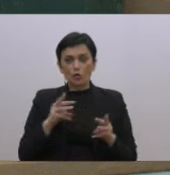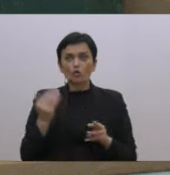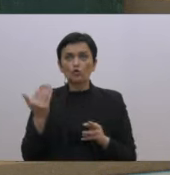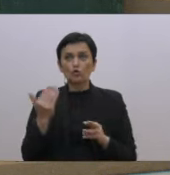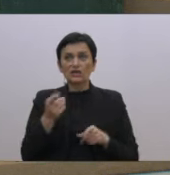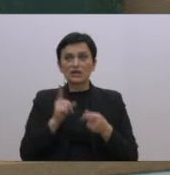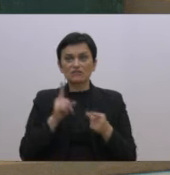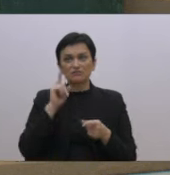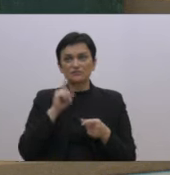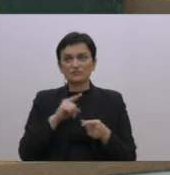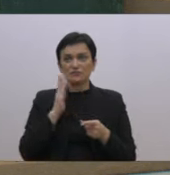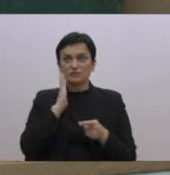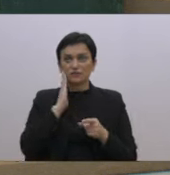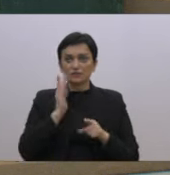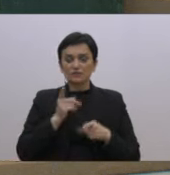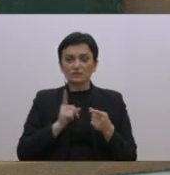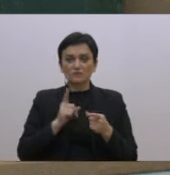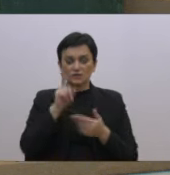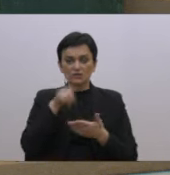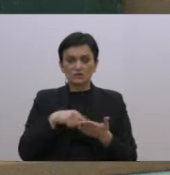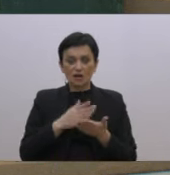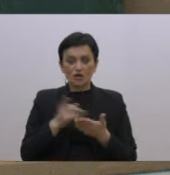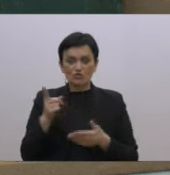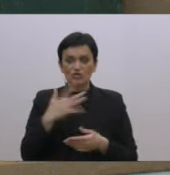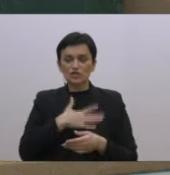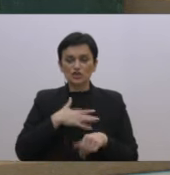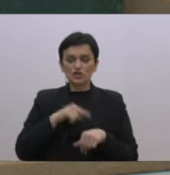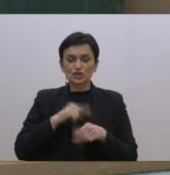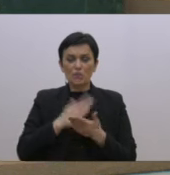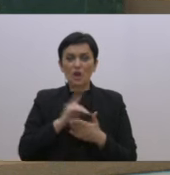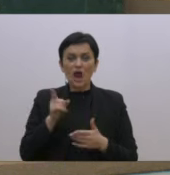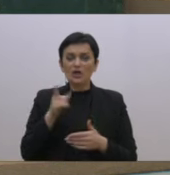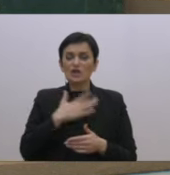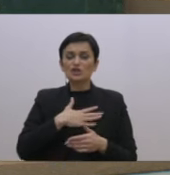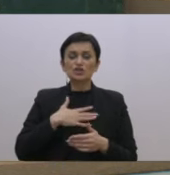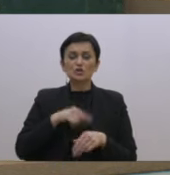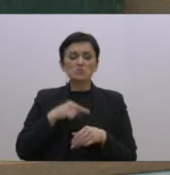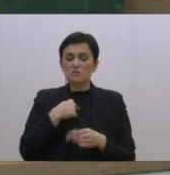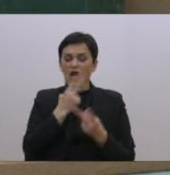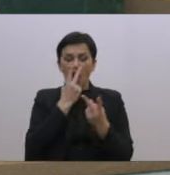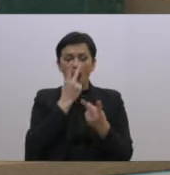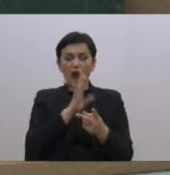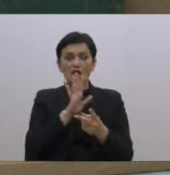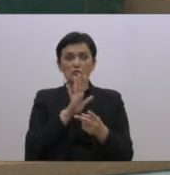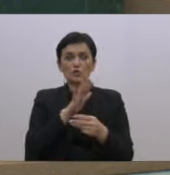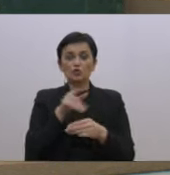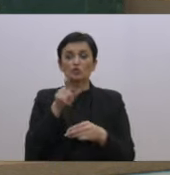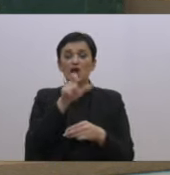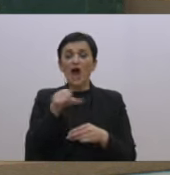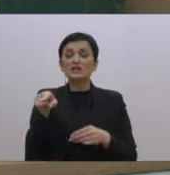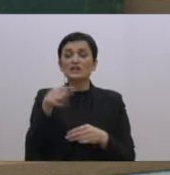რეალობა და ნამდვილად დარწმუნებული ვარ შეწუხებული ბრძანდებით, მაგრამ შეწუხებული მე არ მინახავს გარეთ ტრიბუნასთან